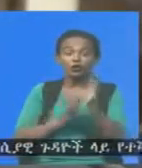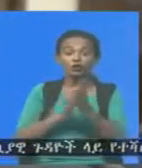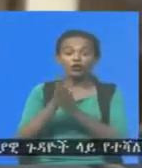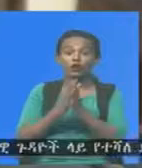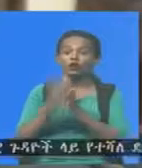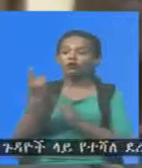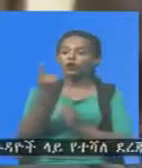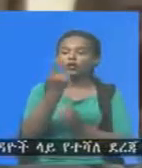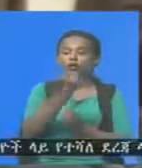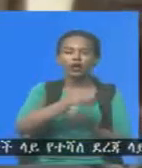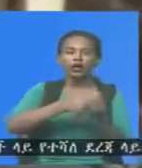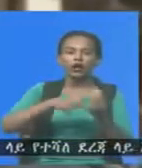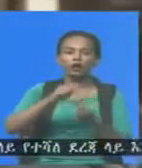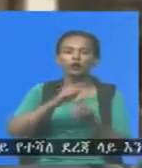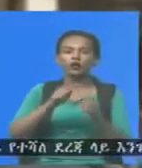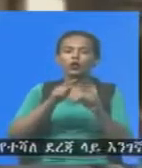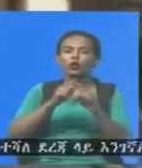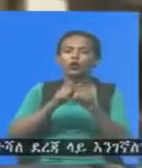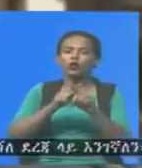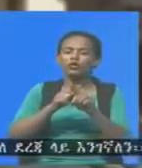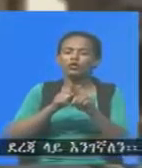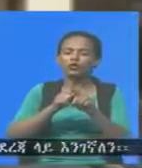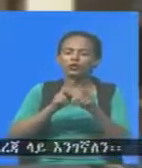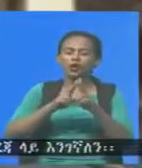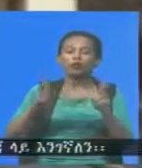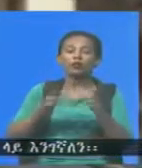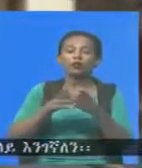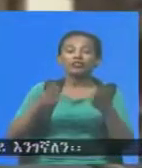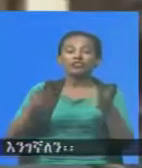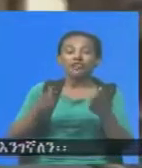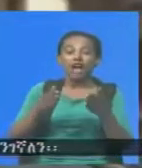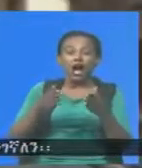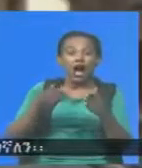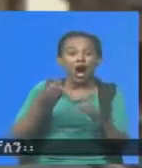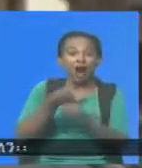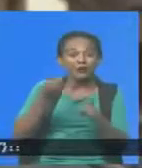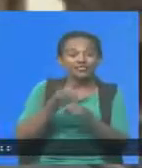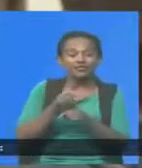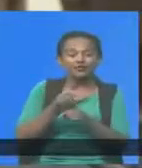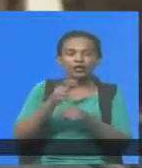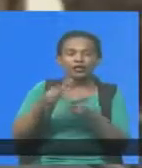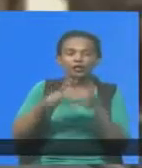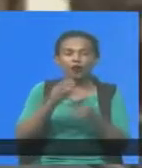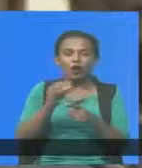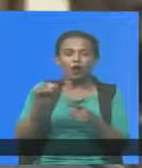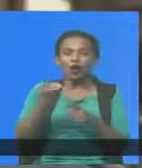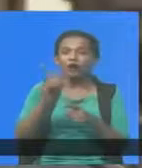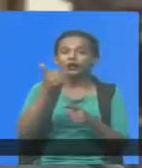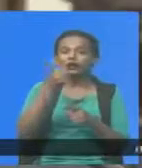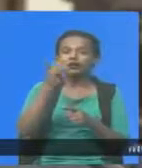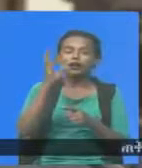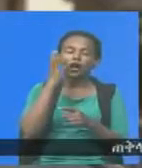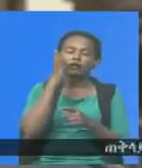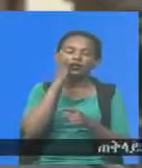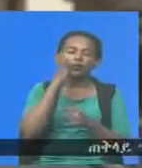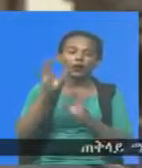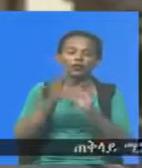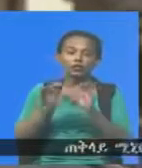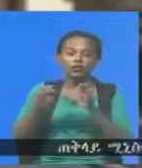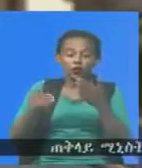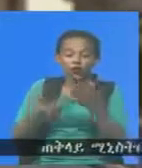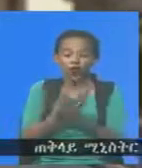በአንዳንድ አካባቢ ወደ ለየለት አመጽ ከተሸጋገረ በኋላ ኢህአዴግ ባካሄደው ጥልቅ ተሐድሶ የአመራር